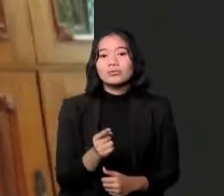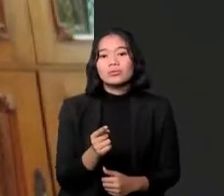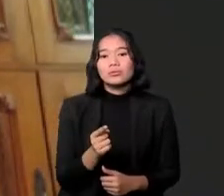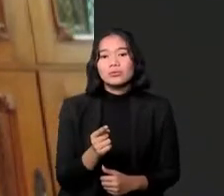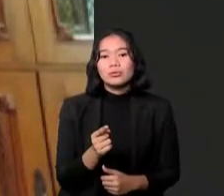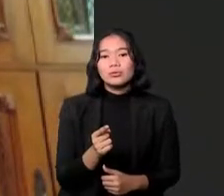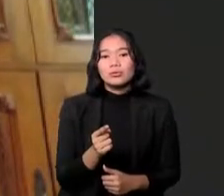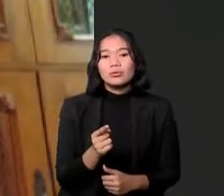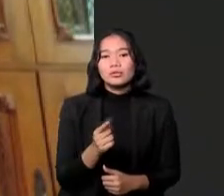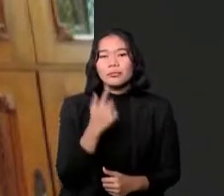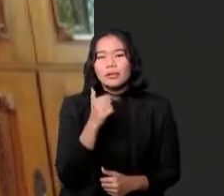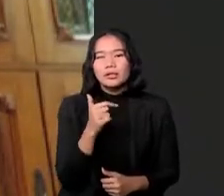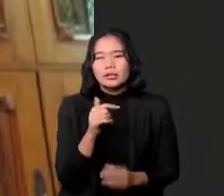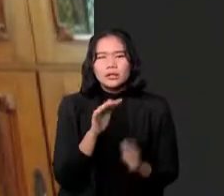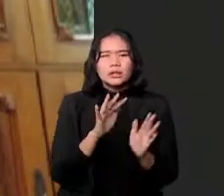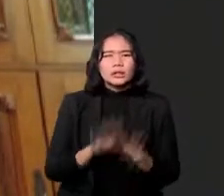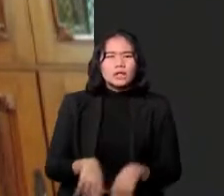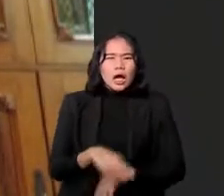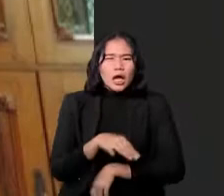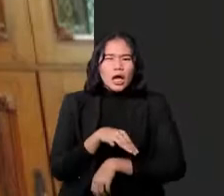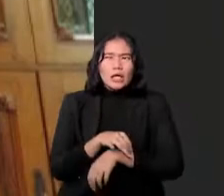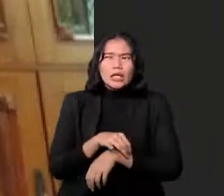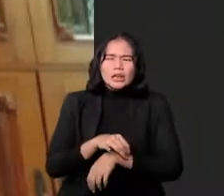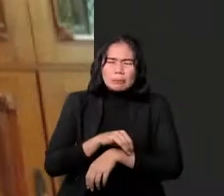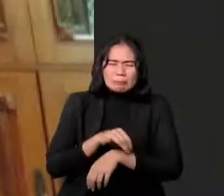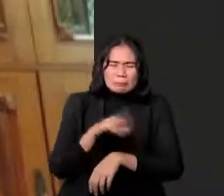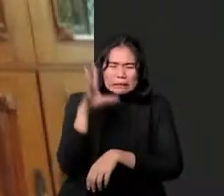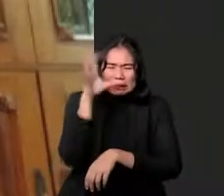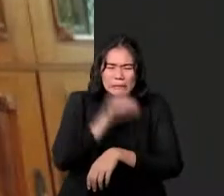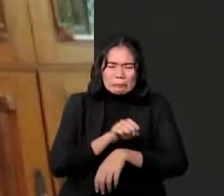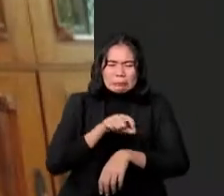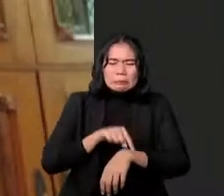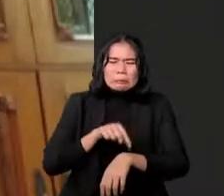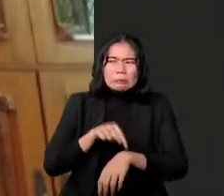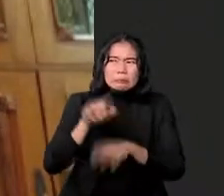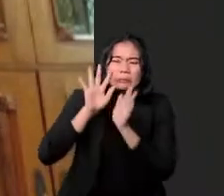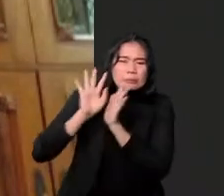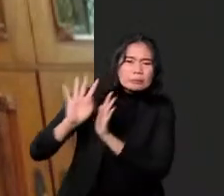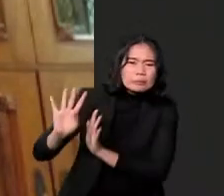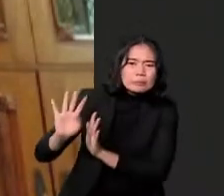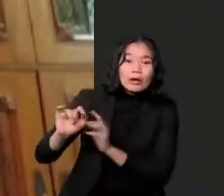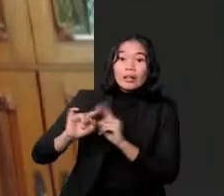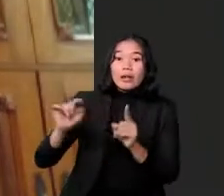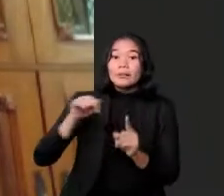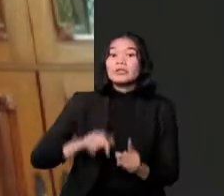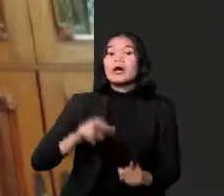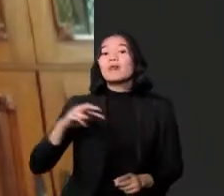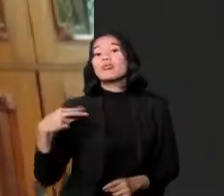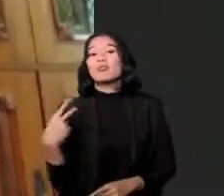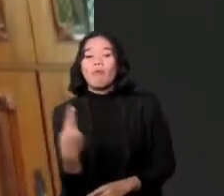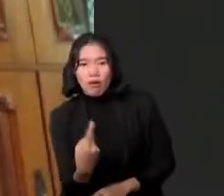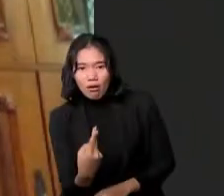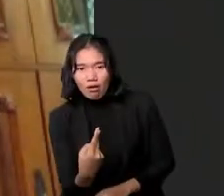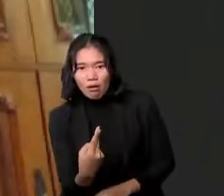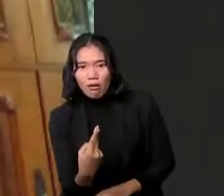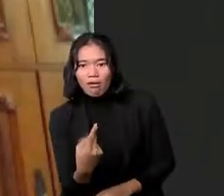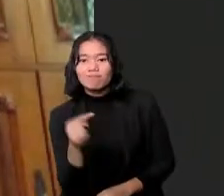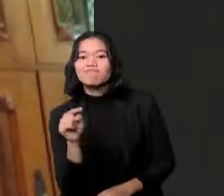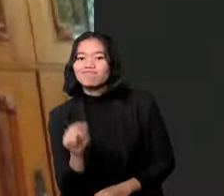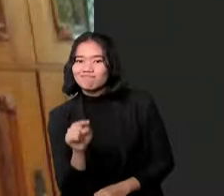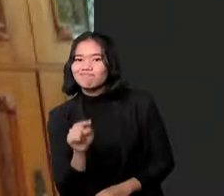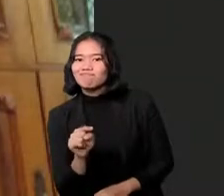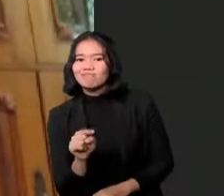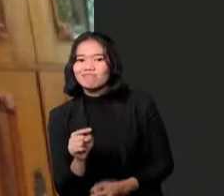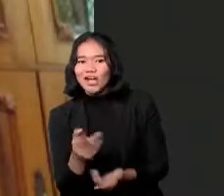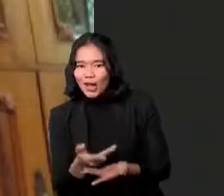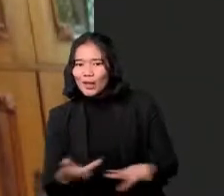nanti kulitnya jadi hitam, nggak kinclong gitu ya. Nah, tapi sekarang kan berubah. Ini ada suatu perubahan ya, Pak Aris